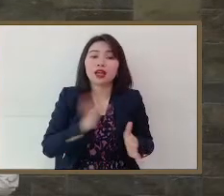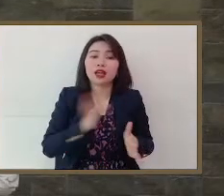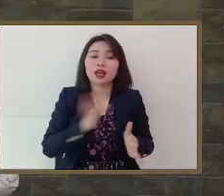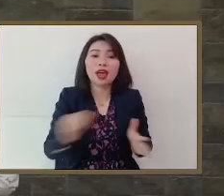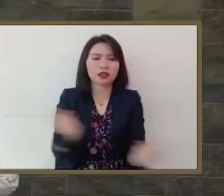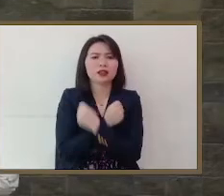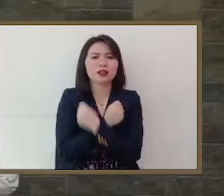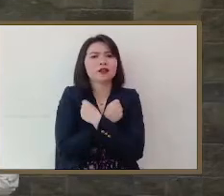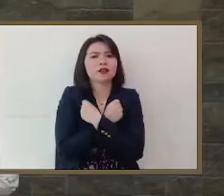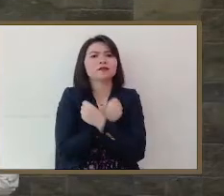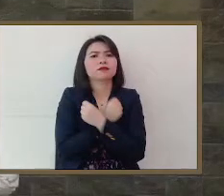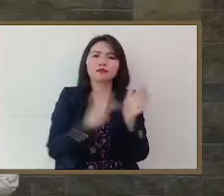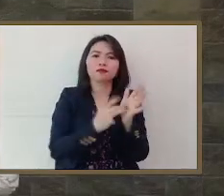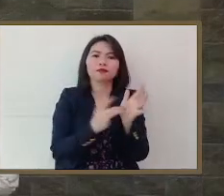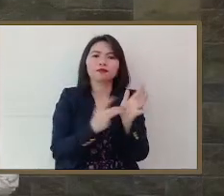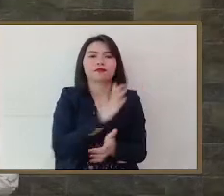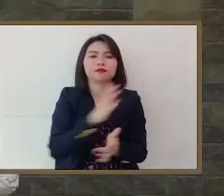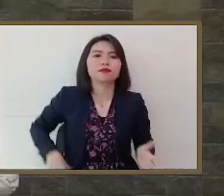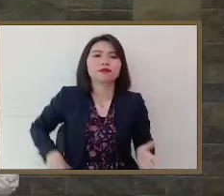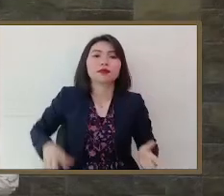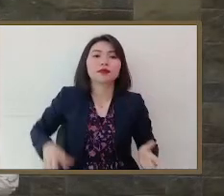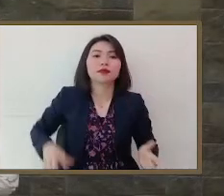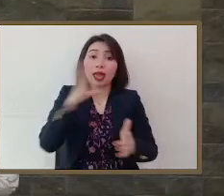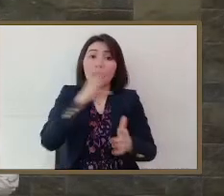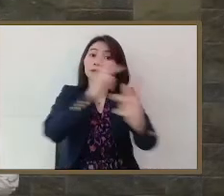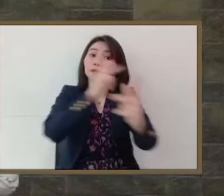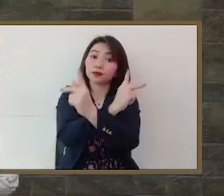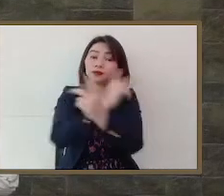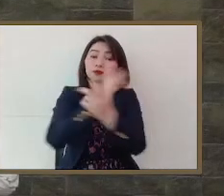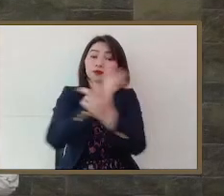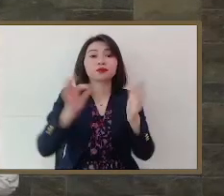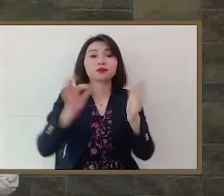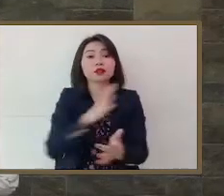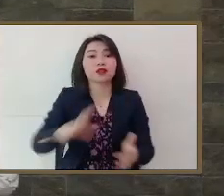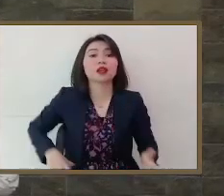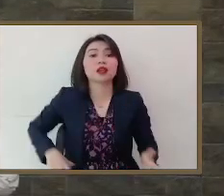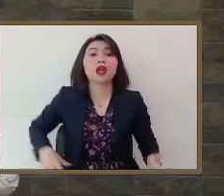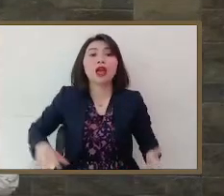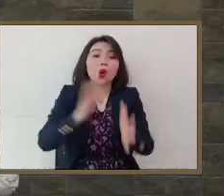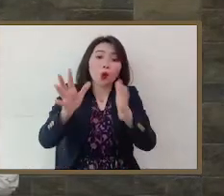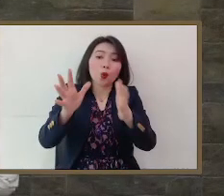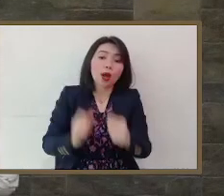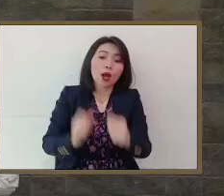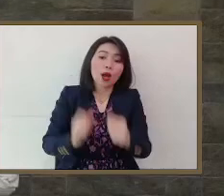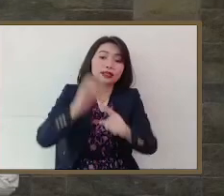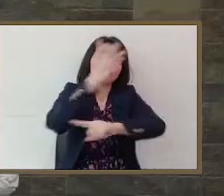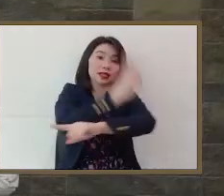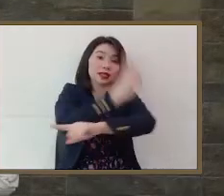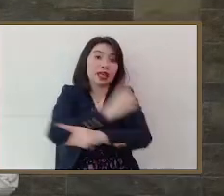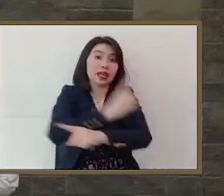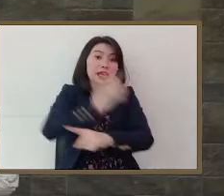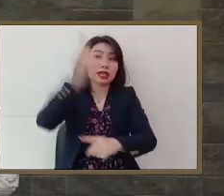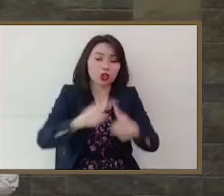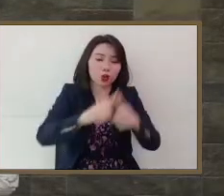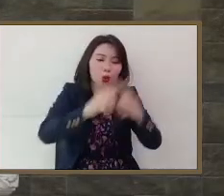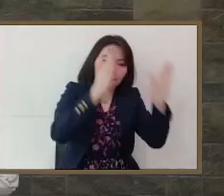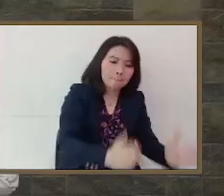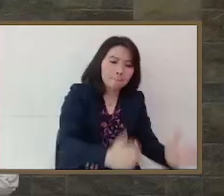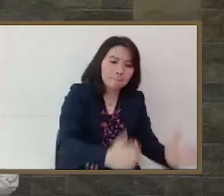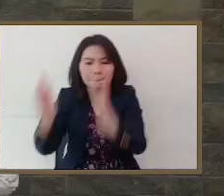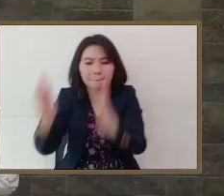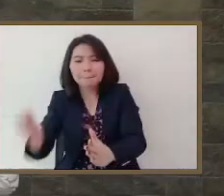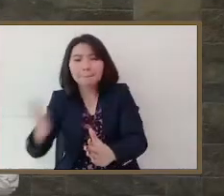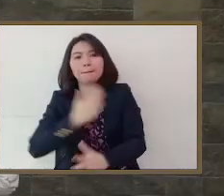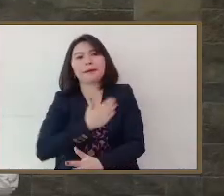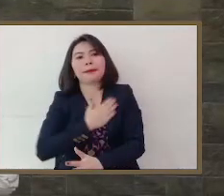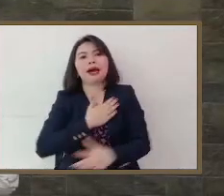kong ma-experience lagi yung protection ng Diyos. I want every day God to order my